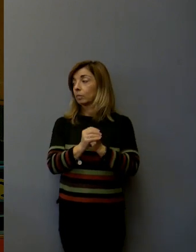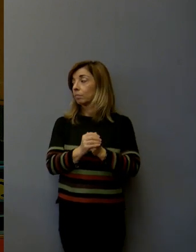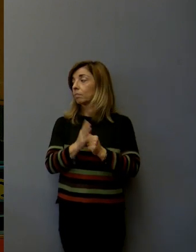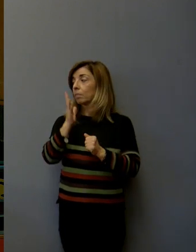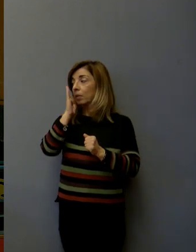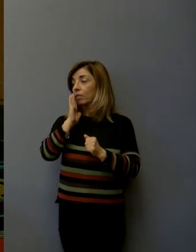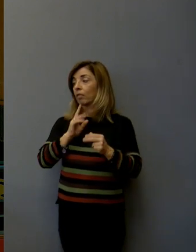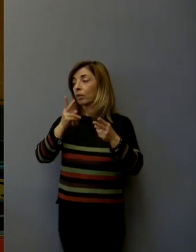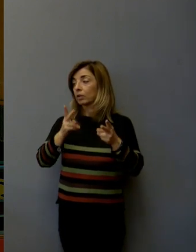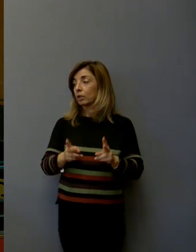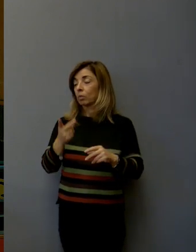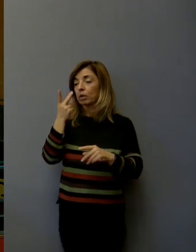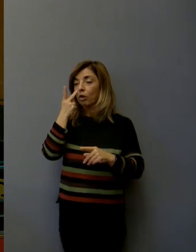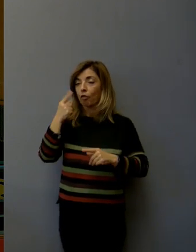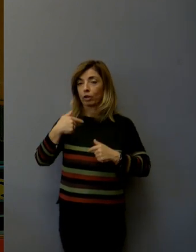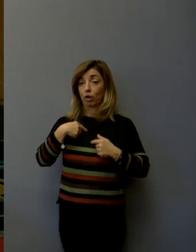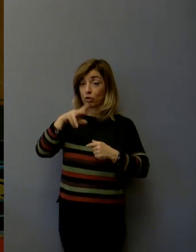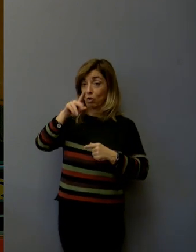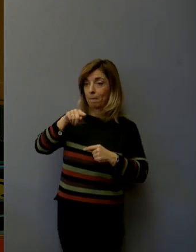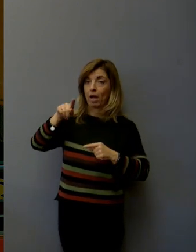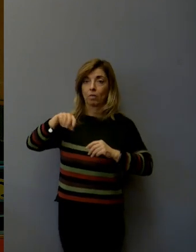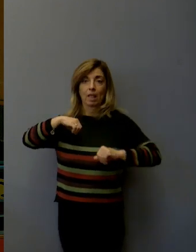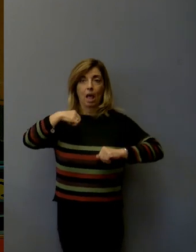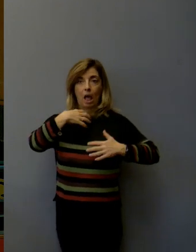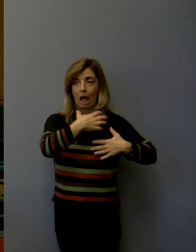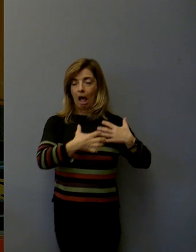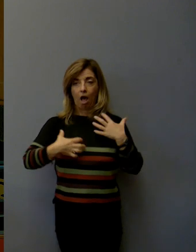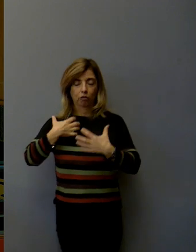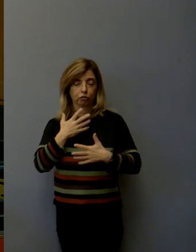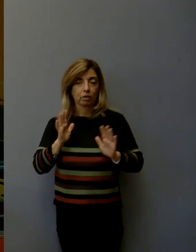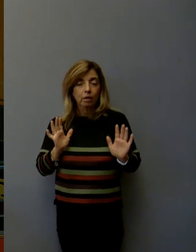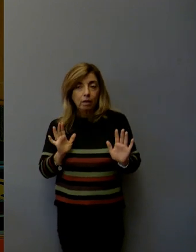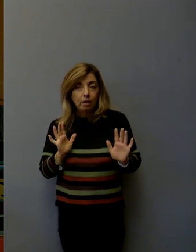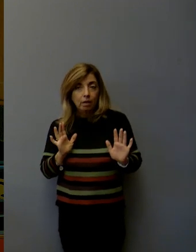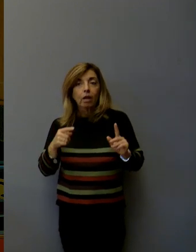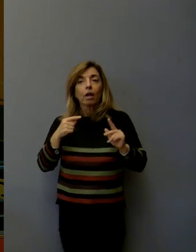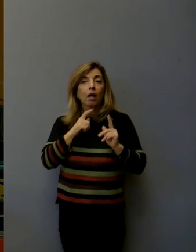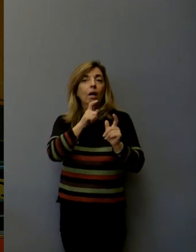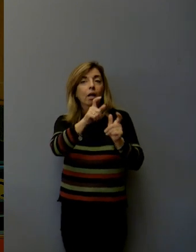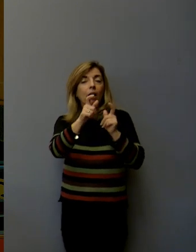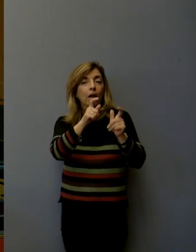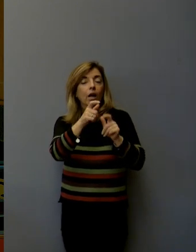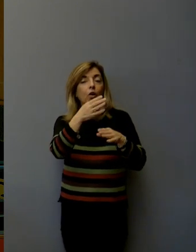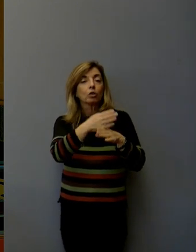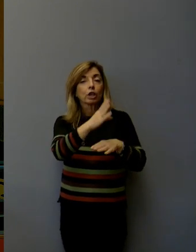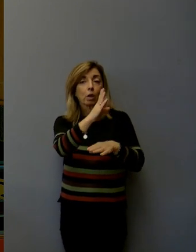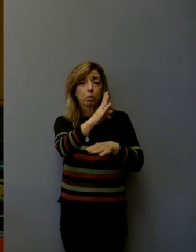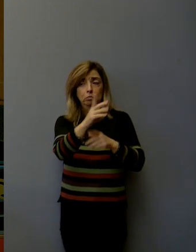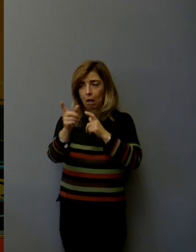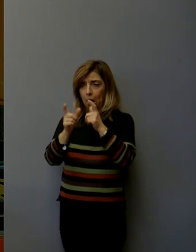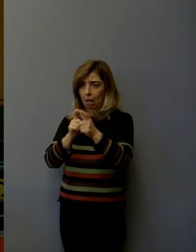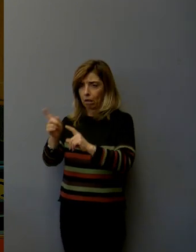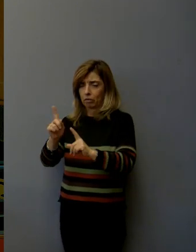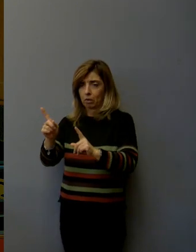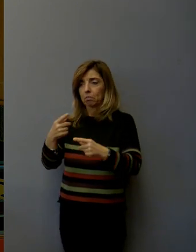che si agita quando io parlo Cioè sto sto interloquindo con bruzone non sto interloquindo con lei quindi non vedo proprio